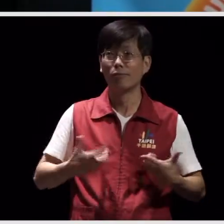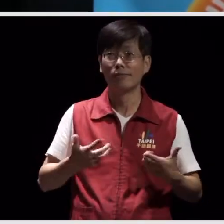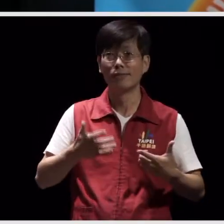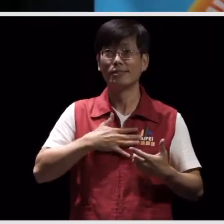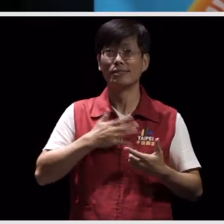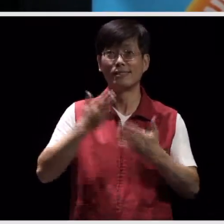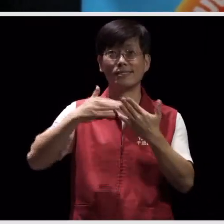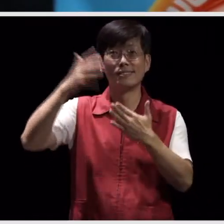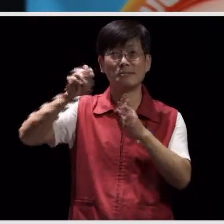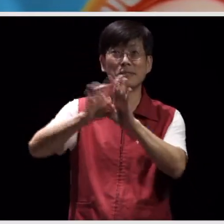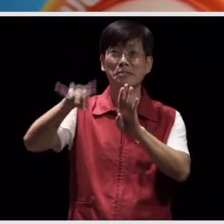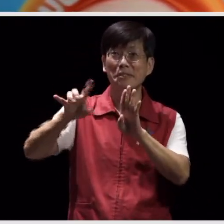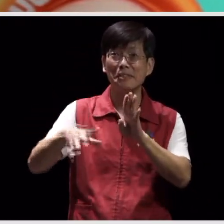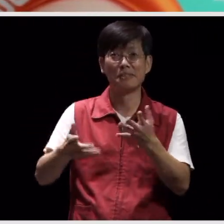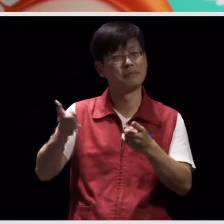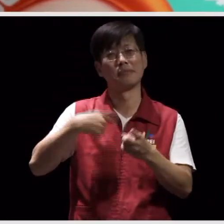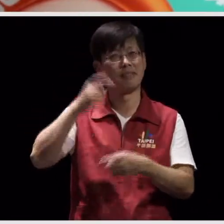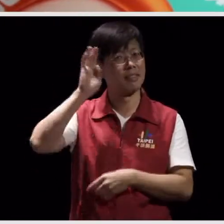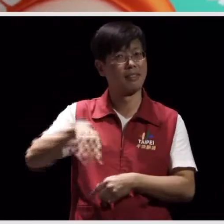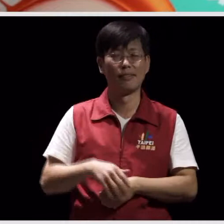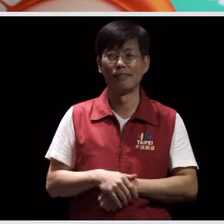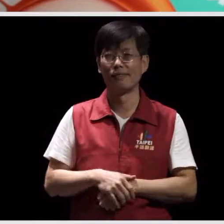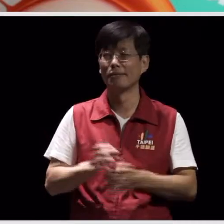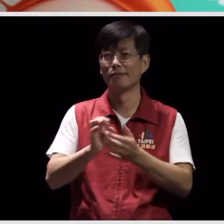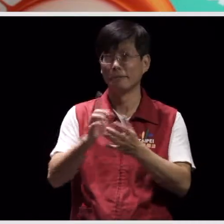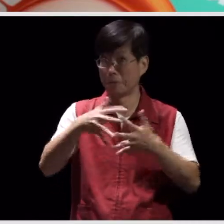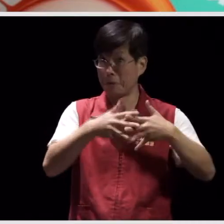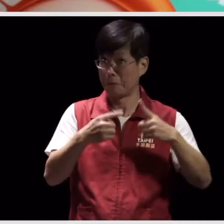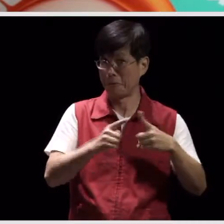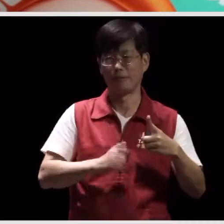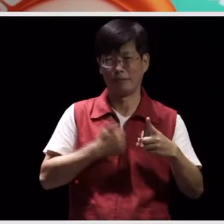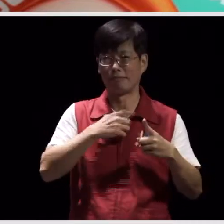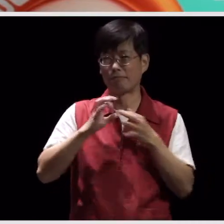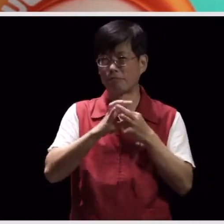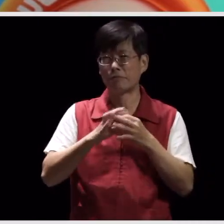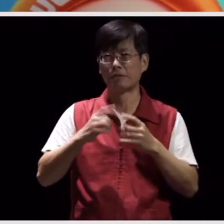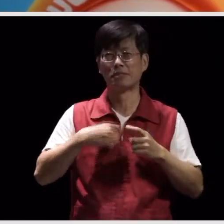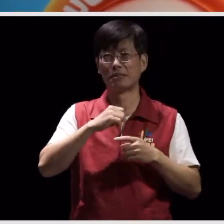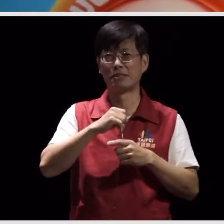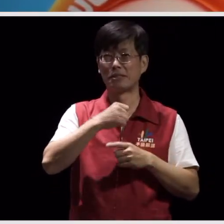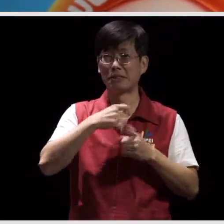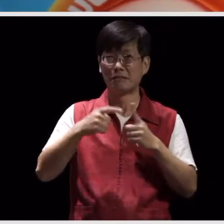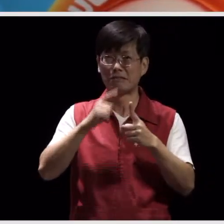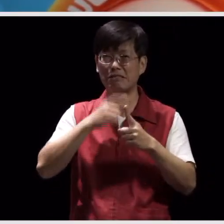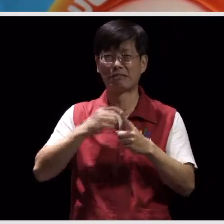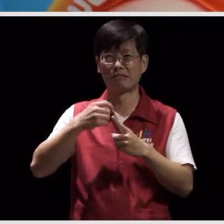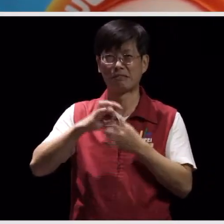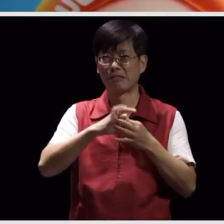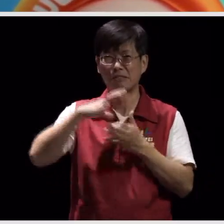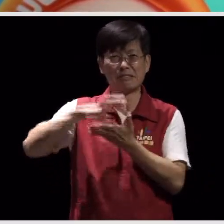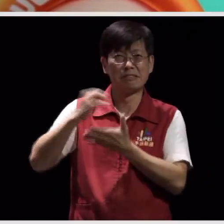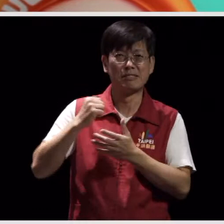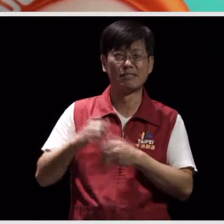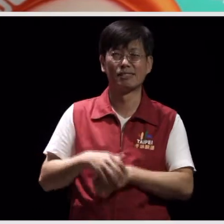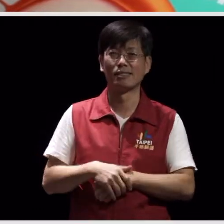的？台湾人都不关心啊。对，美国人是很关心校长的，你知道，以后你要常关心校长，给他压力这样。然后